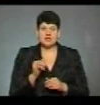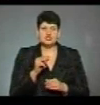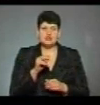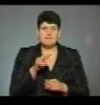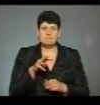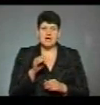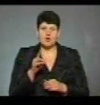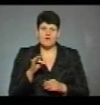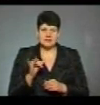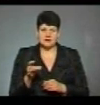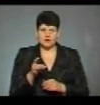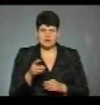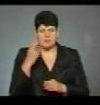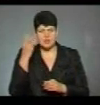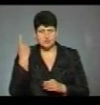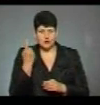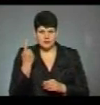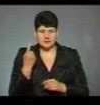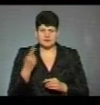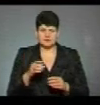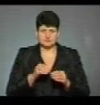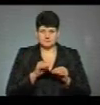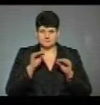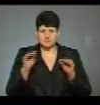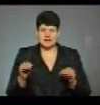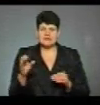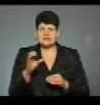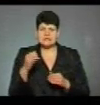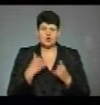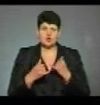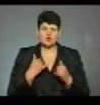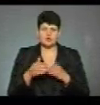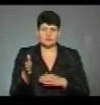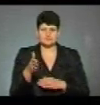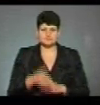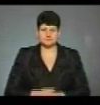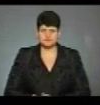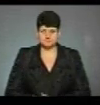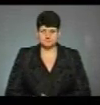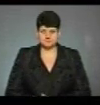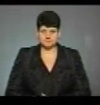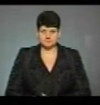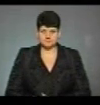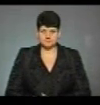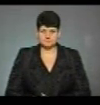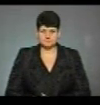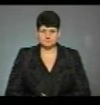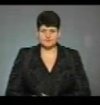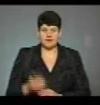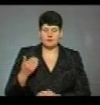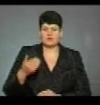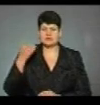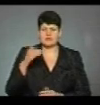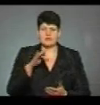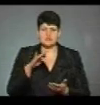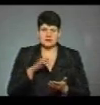Чемеровецький Хмельниччини, та розгорнули синьо-жовтий стяг. Як це було, Анастасія Чичко бачила. Позаду мене на